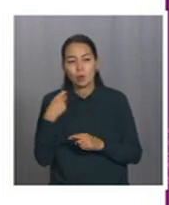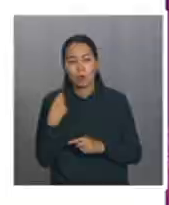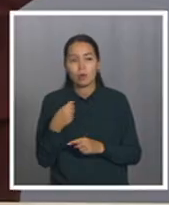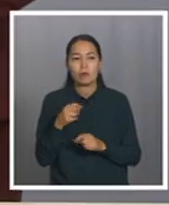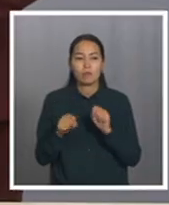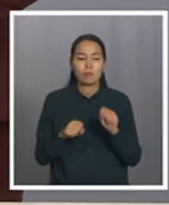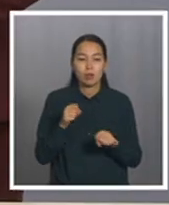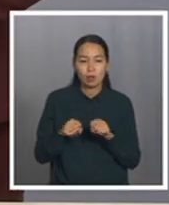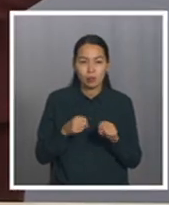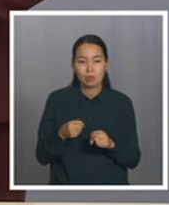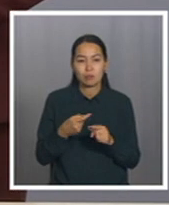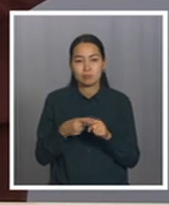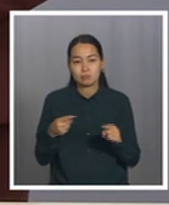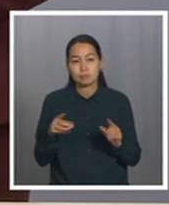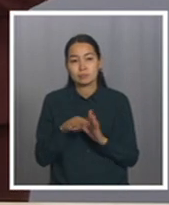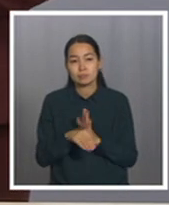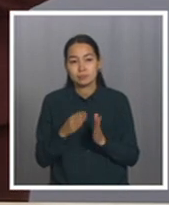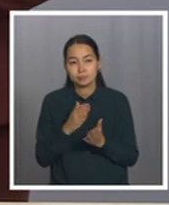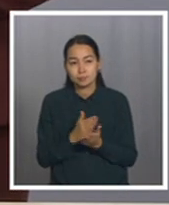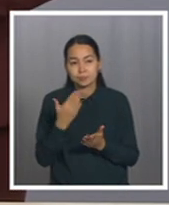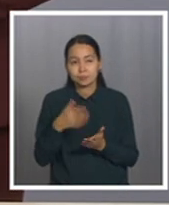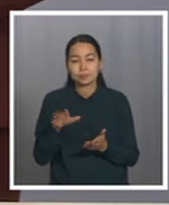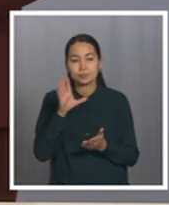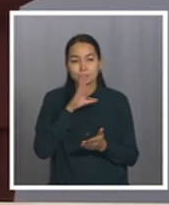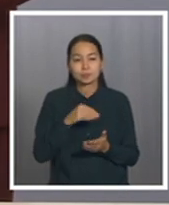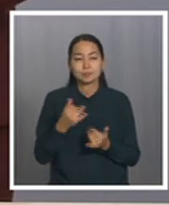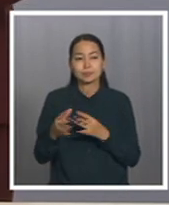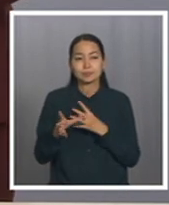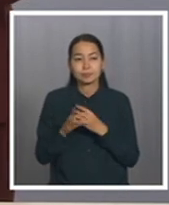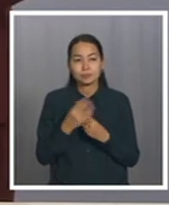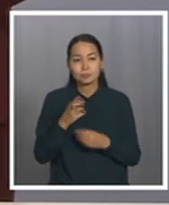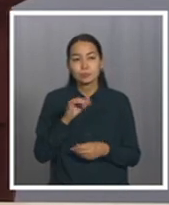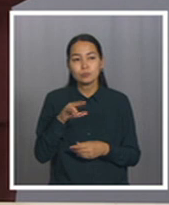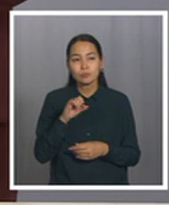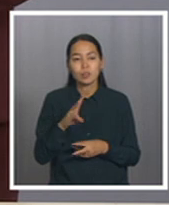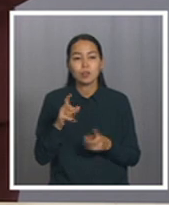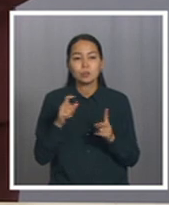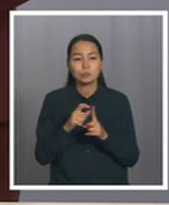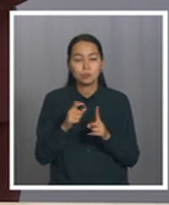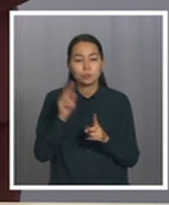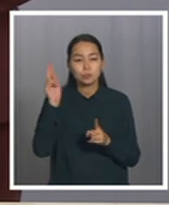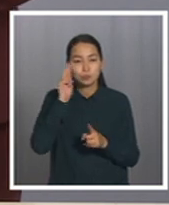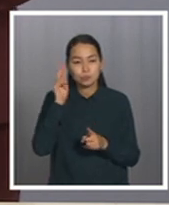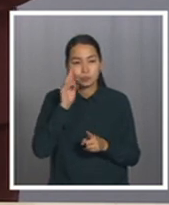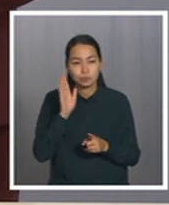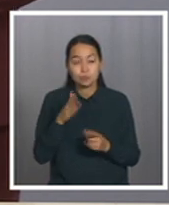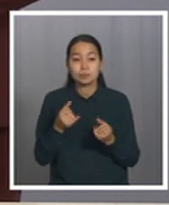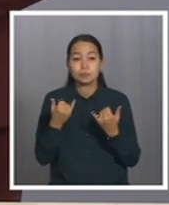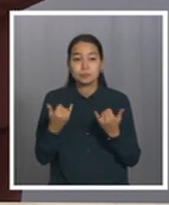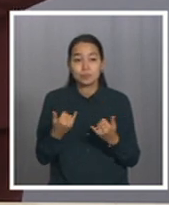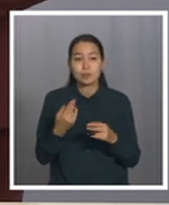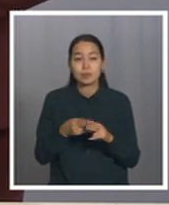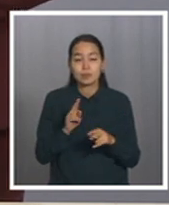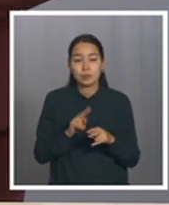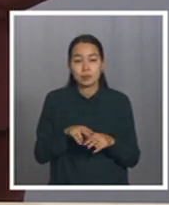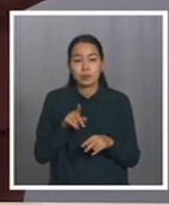екен. Құрметті оқушылар, мінекей өздеріңізбен бірге будан сөздер емлесін меңгердік. Қазір бекіту